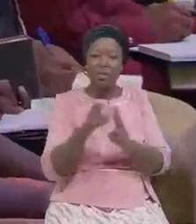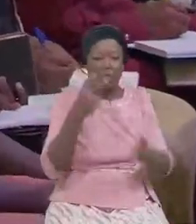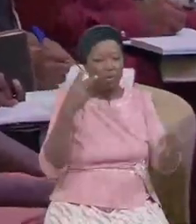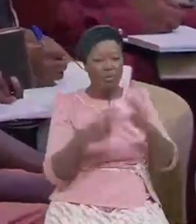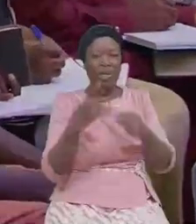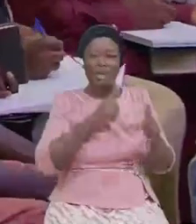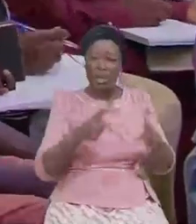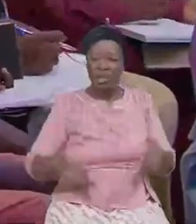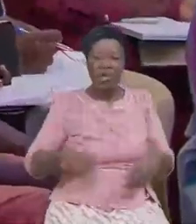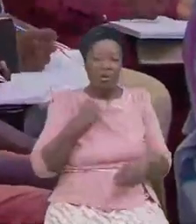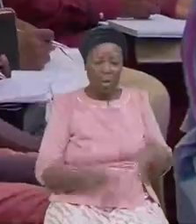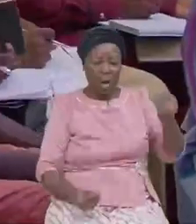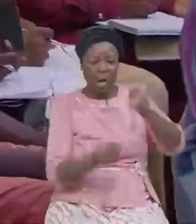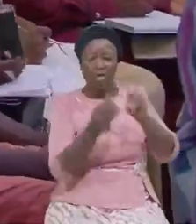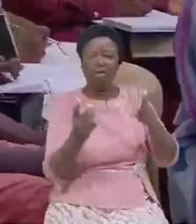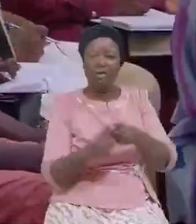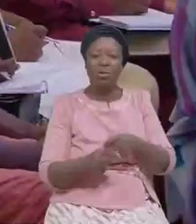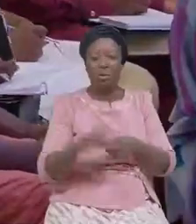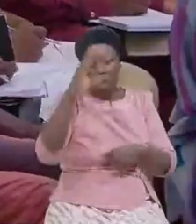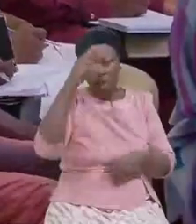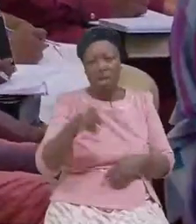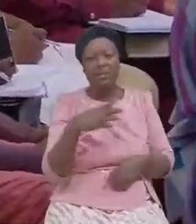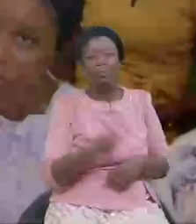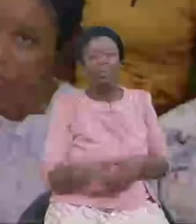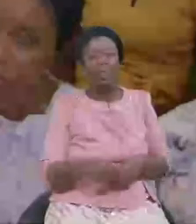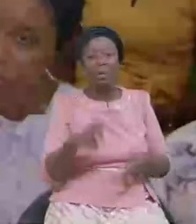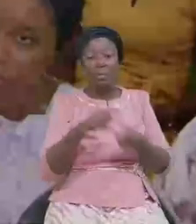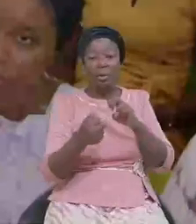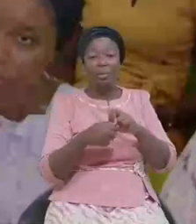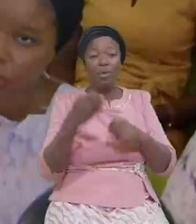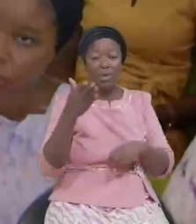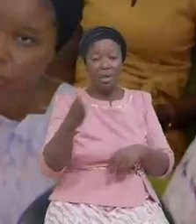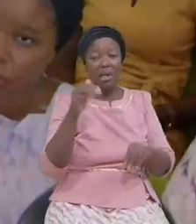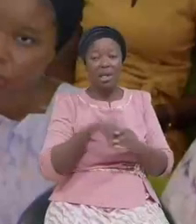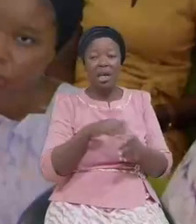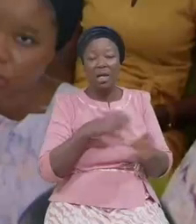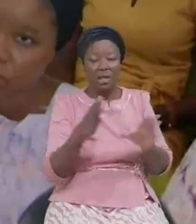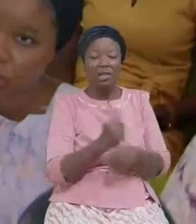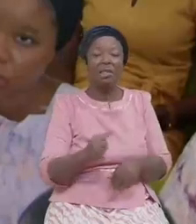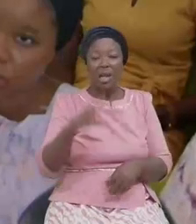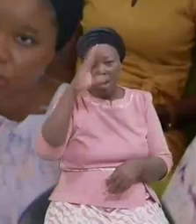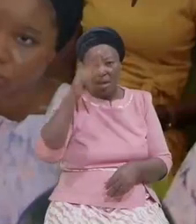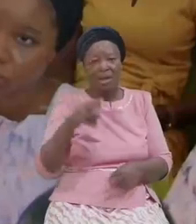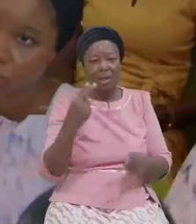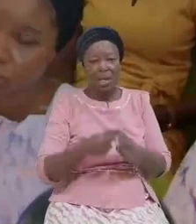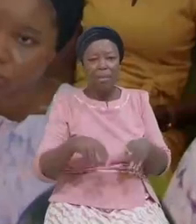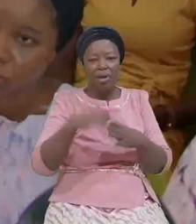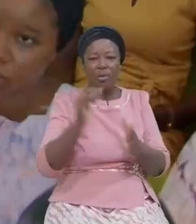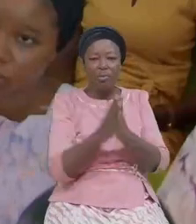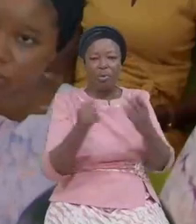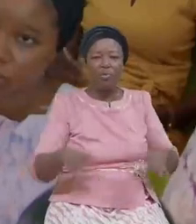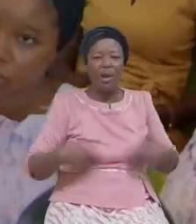Seigneur ajoutera à ses plaies, les plaies qui sont inscrites dans ce livre. J'enlèverai son nom du livre de vie,